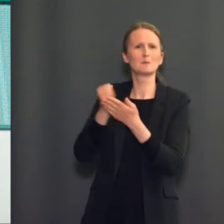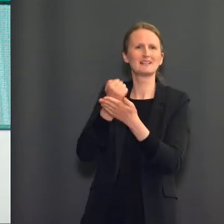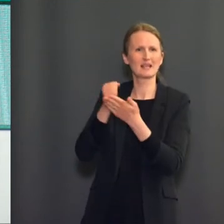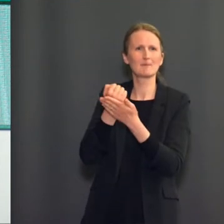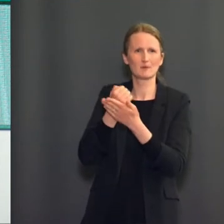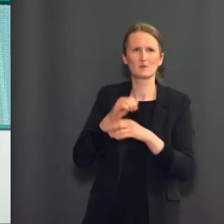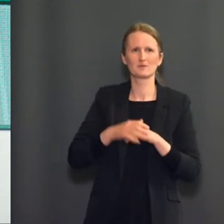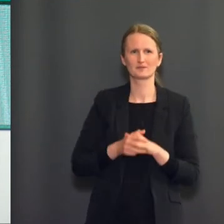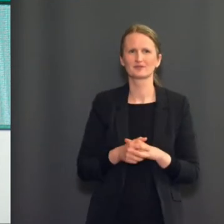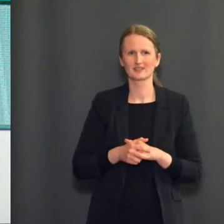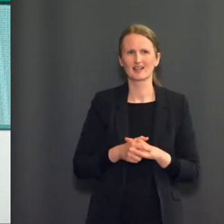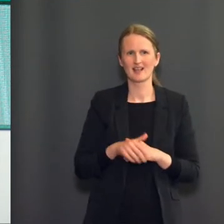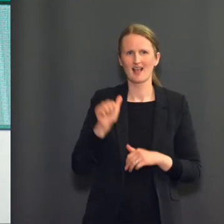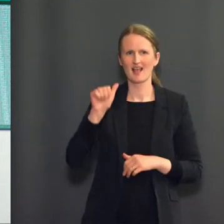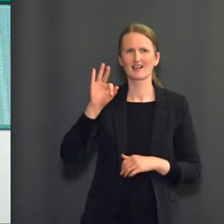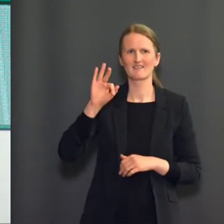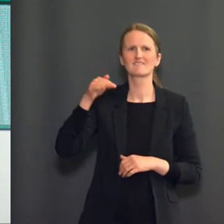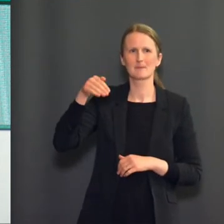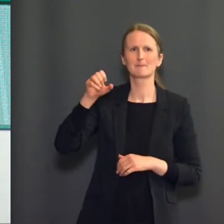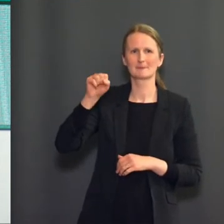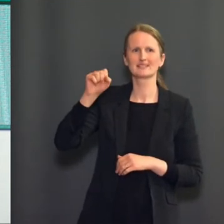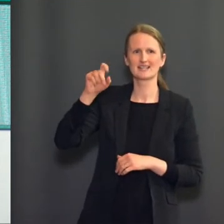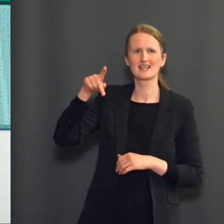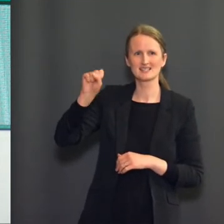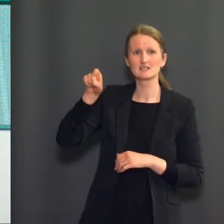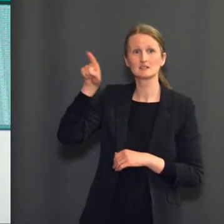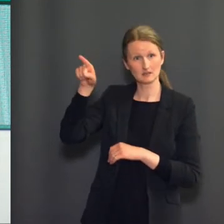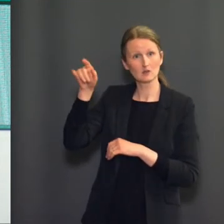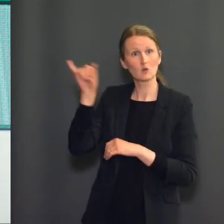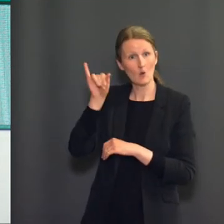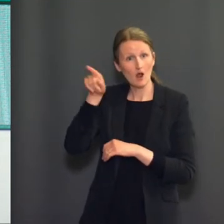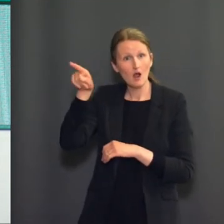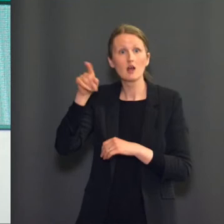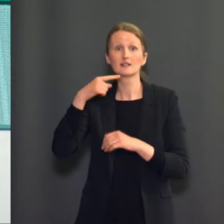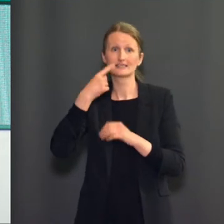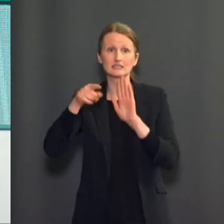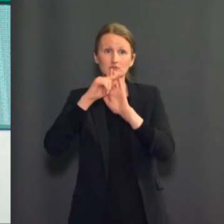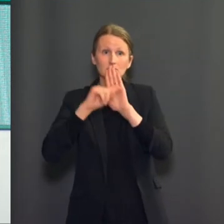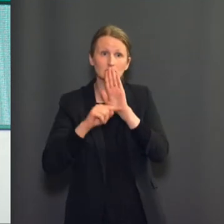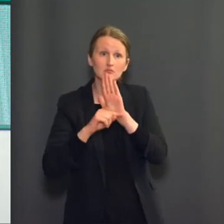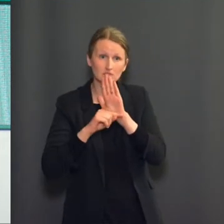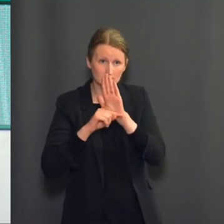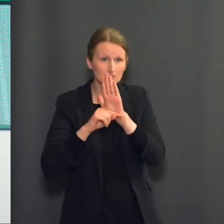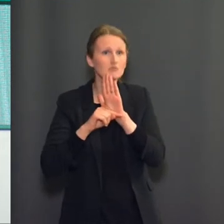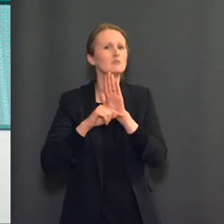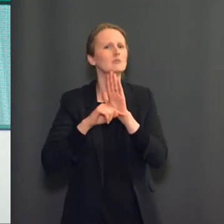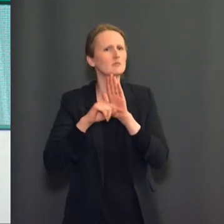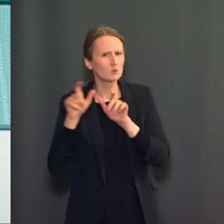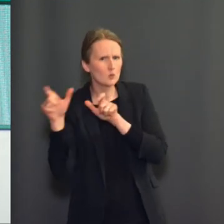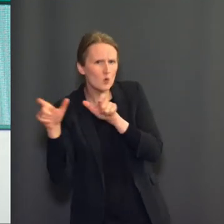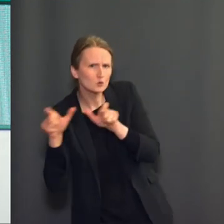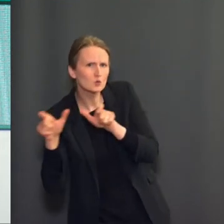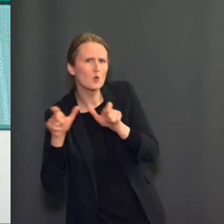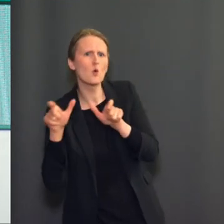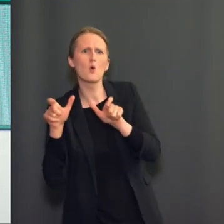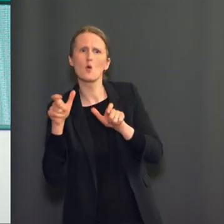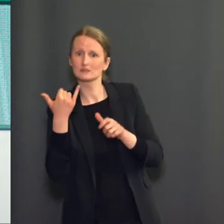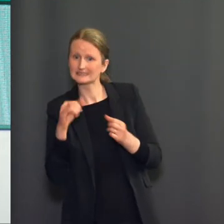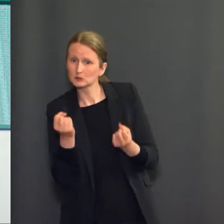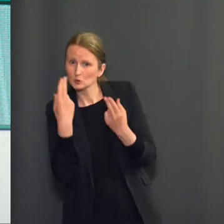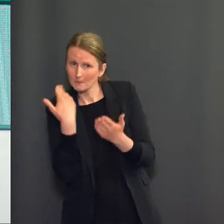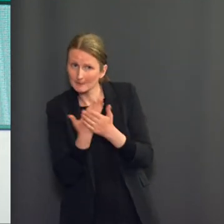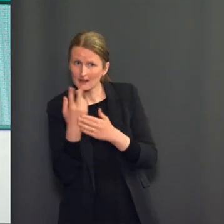le marché belge et a d'ailleurs publié une liste à ce propos. N'oubliez pas, si vous achetez des autotests, de les garder